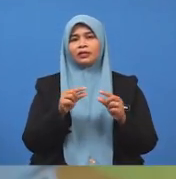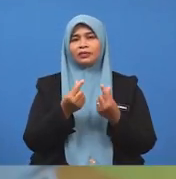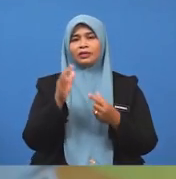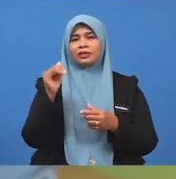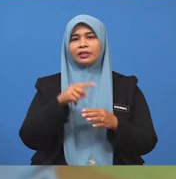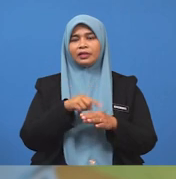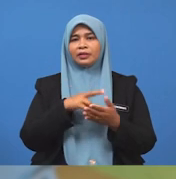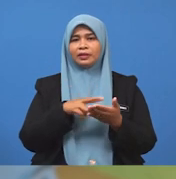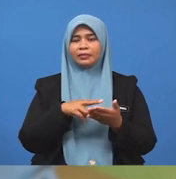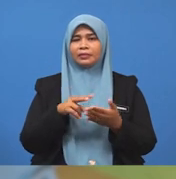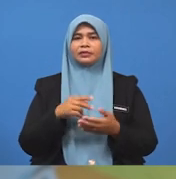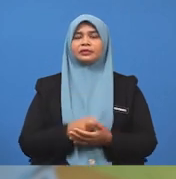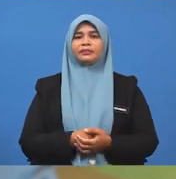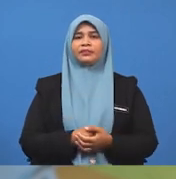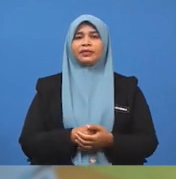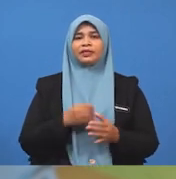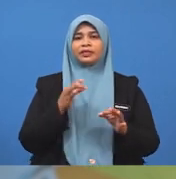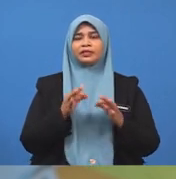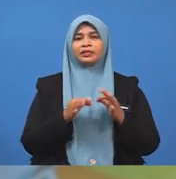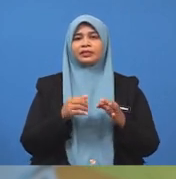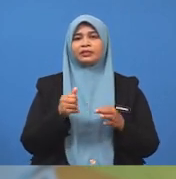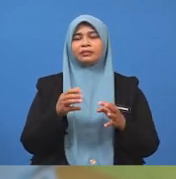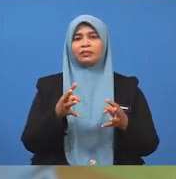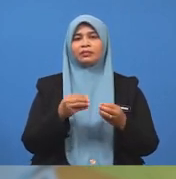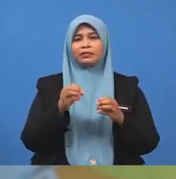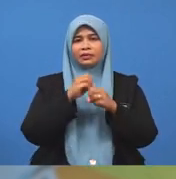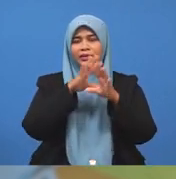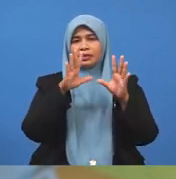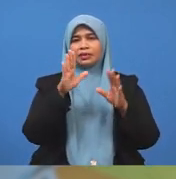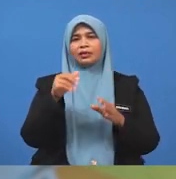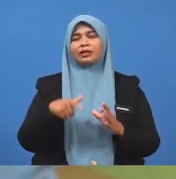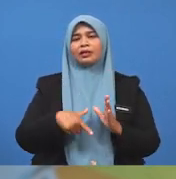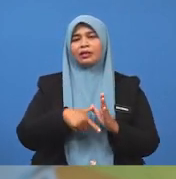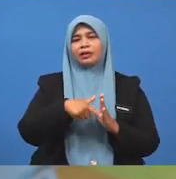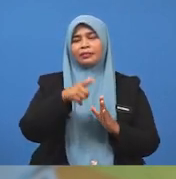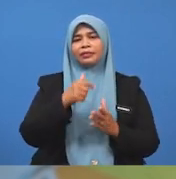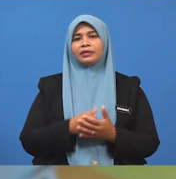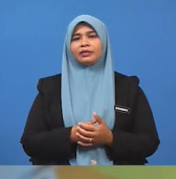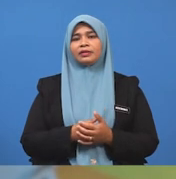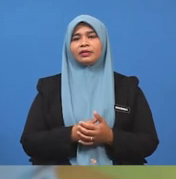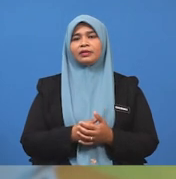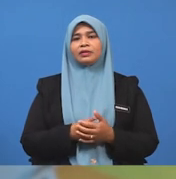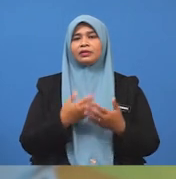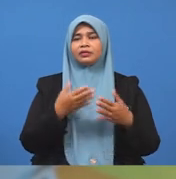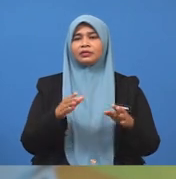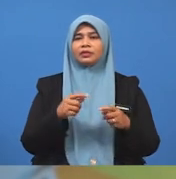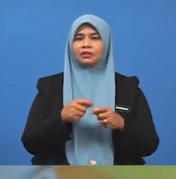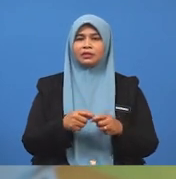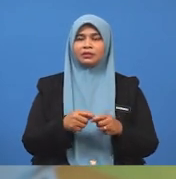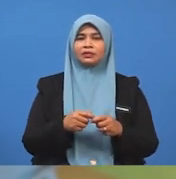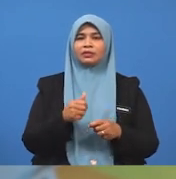Jika anda ingin penjelasan lanjut berkaitan kayak yang di Pacet sudah tentu